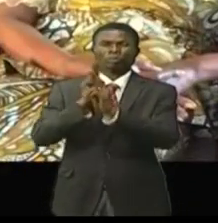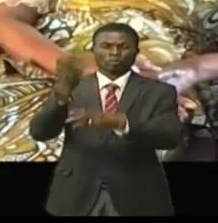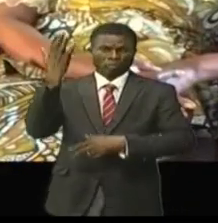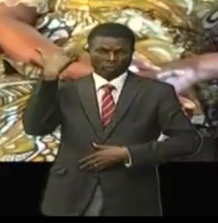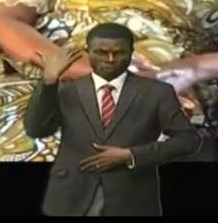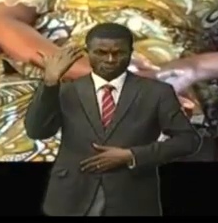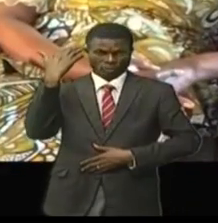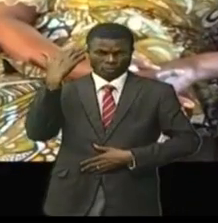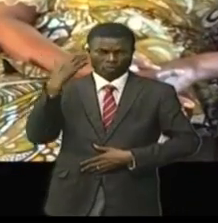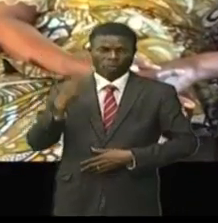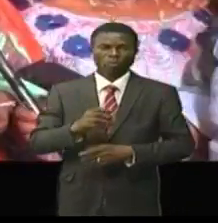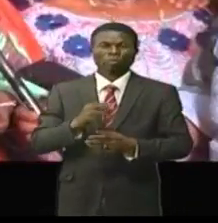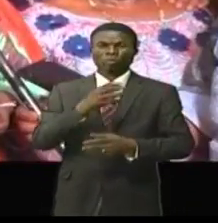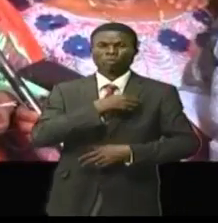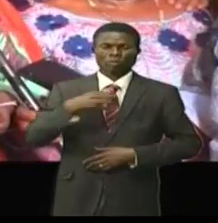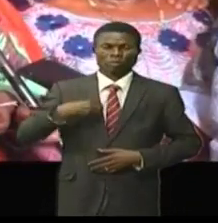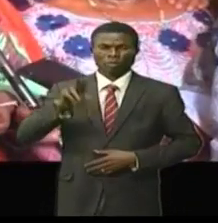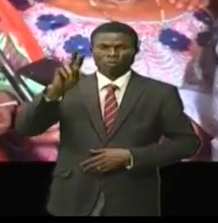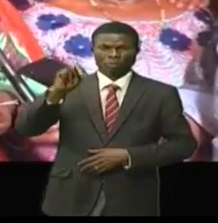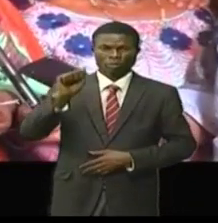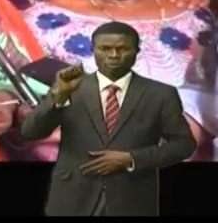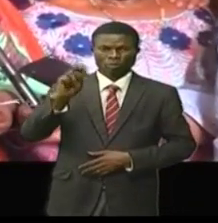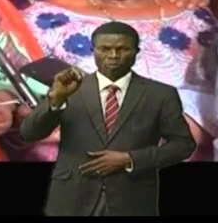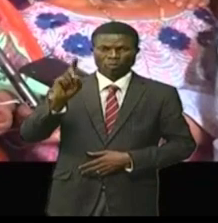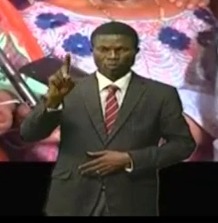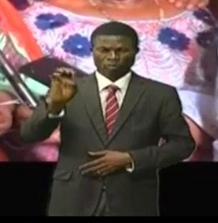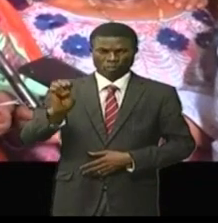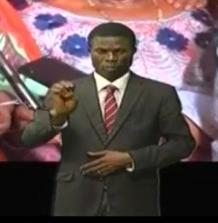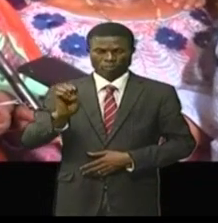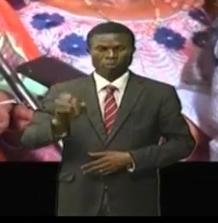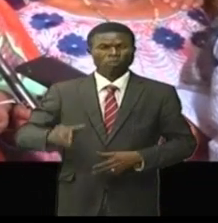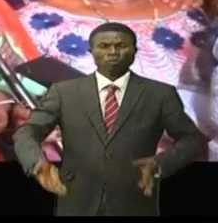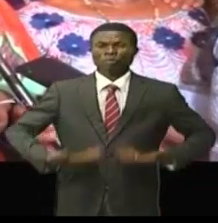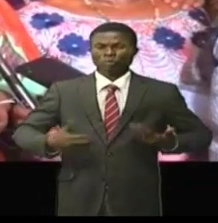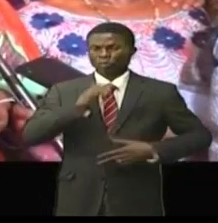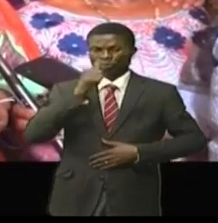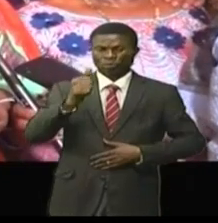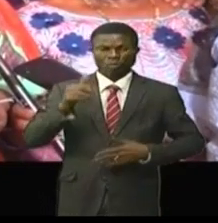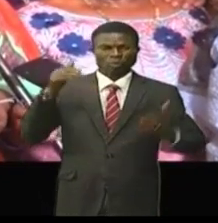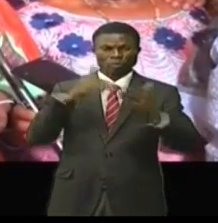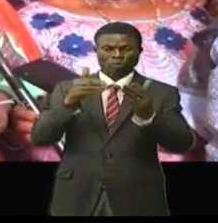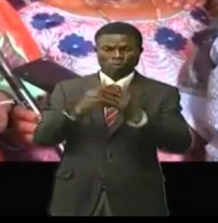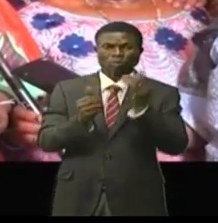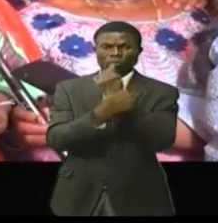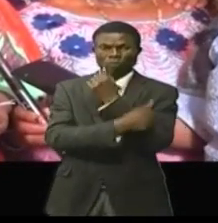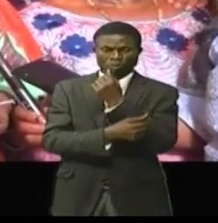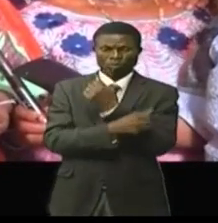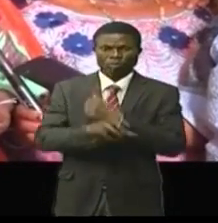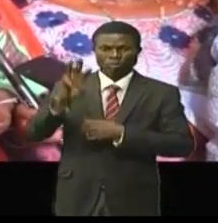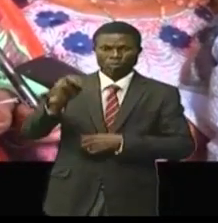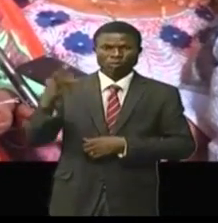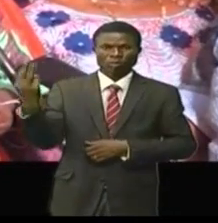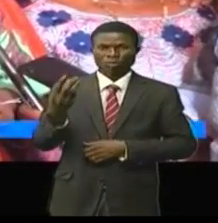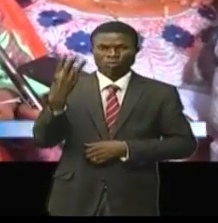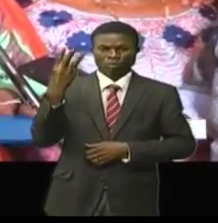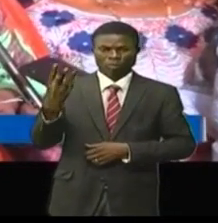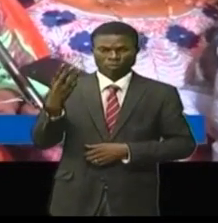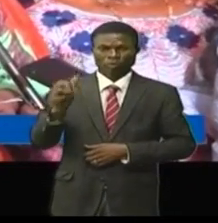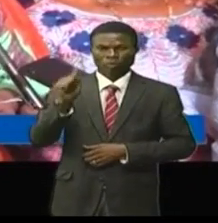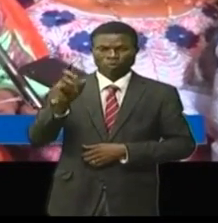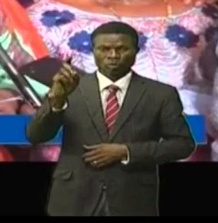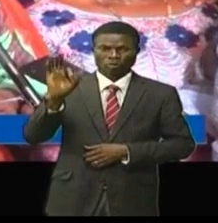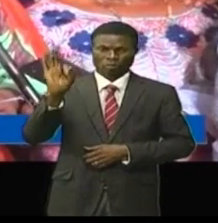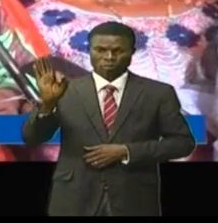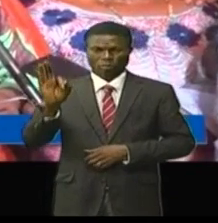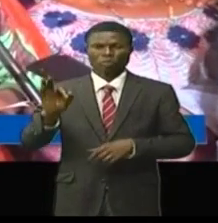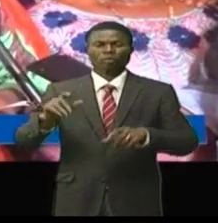est celle des femmes nandées. Nous dénonçons l'agression de notre pays par les M23, les AEDF et